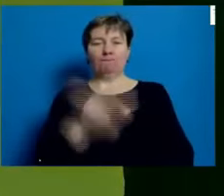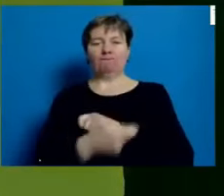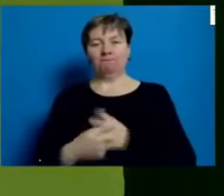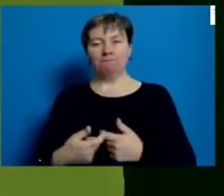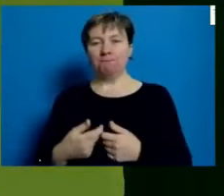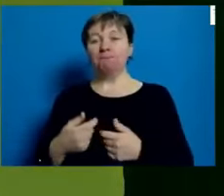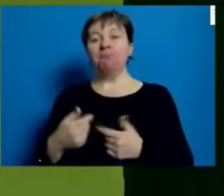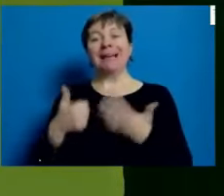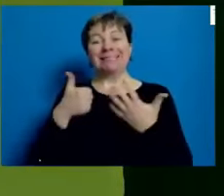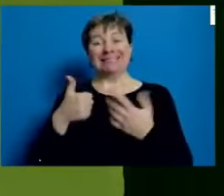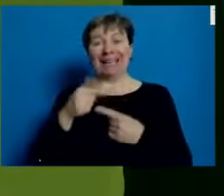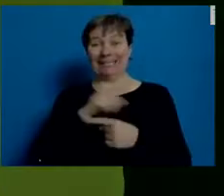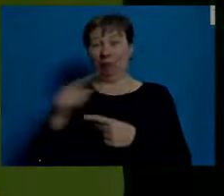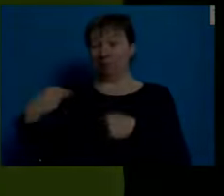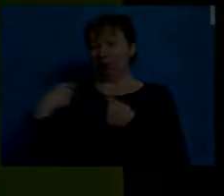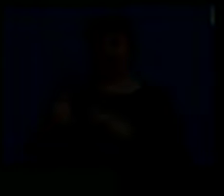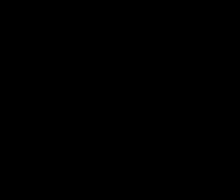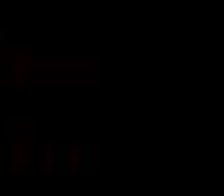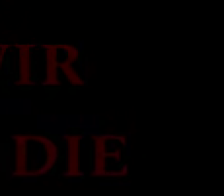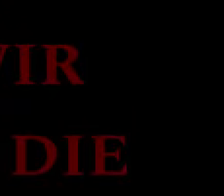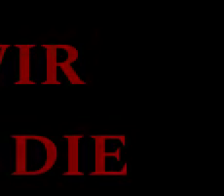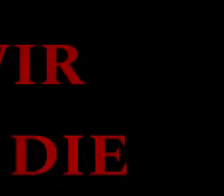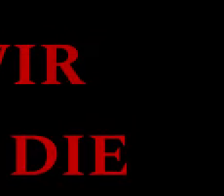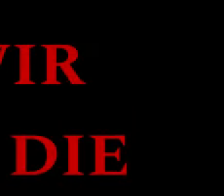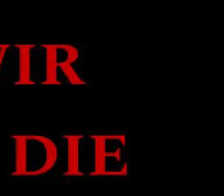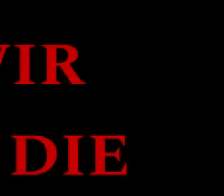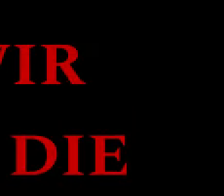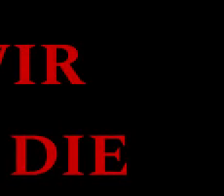als Menschen jemals erlebt haben. Das wisst ihr alles.